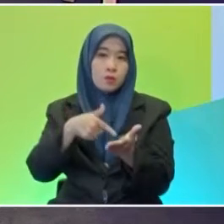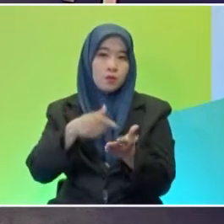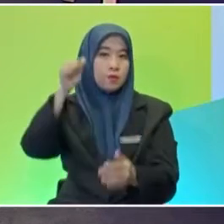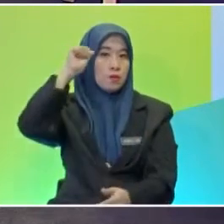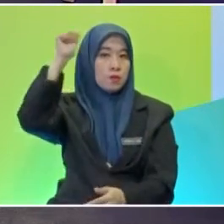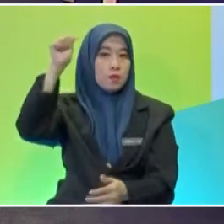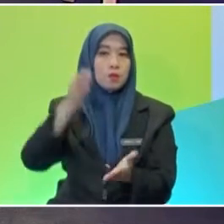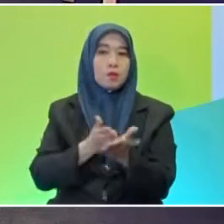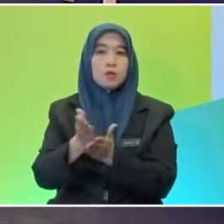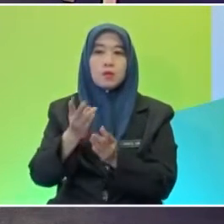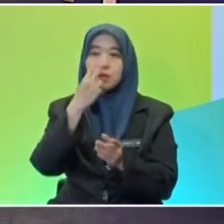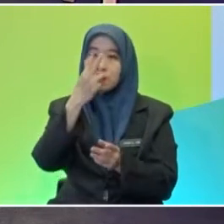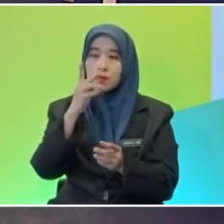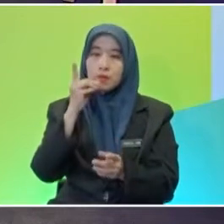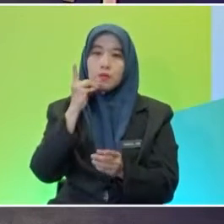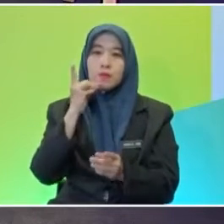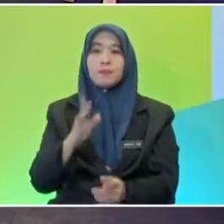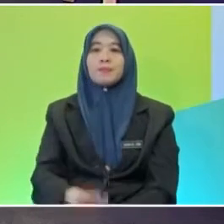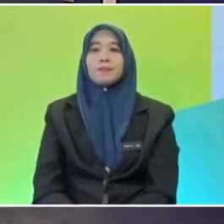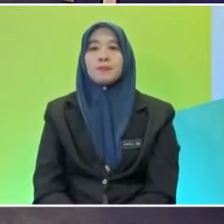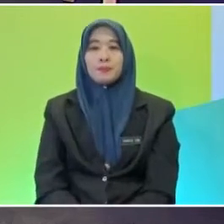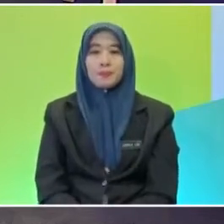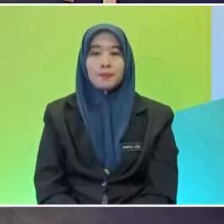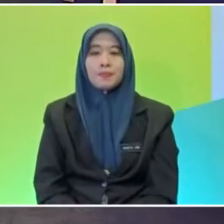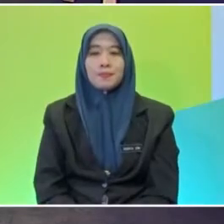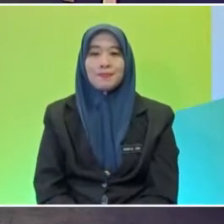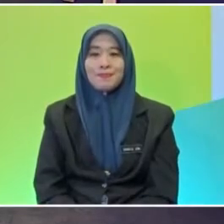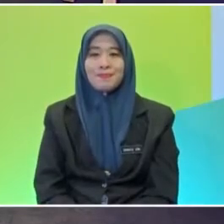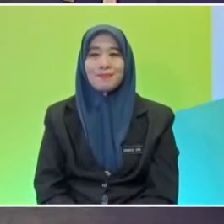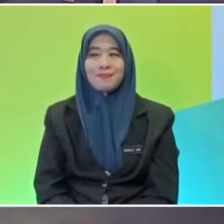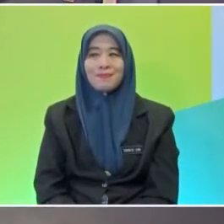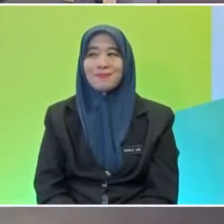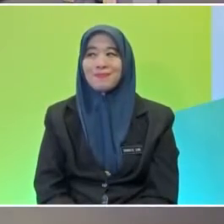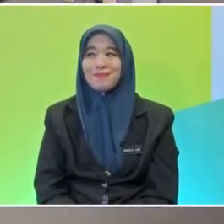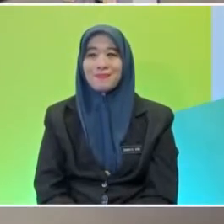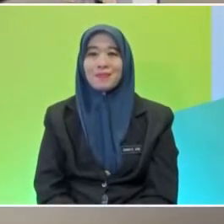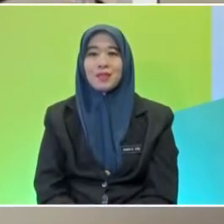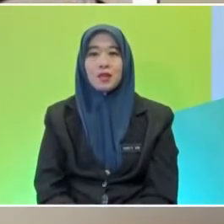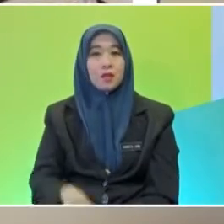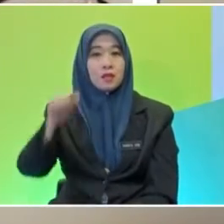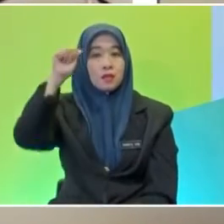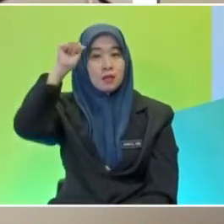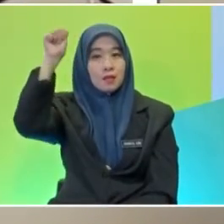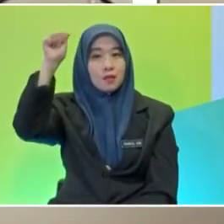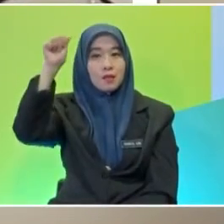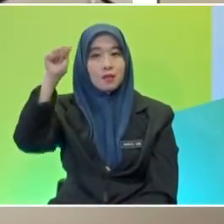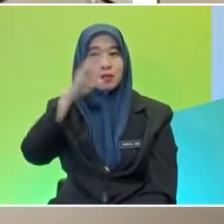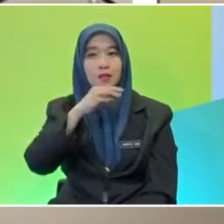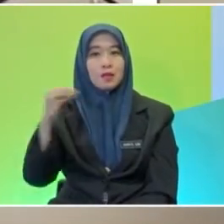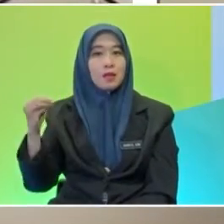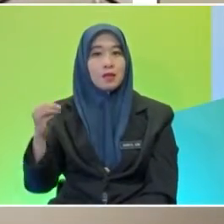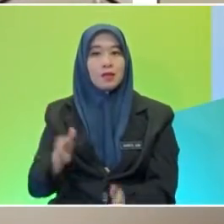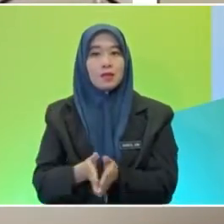menonton di Net TV KTM Assalamualaikum warahmatullahi dan salam